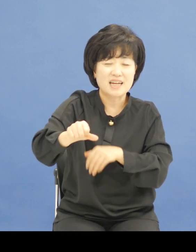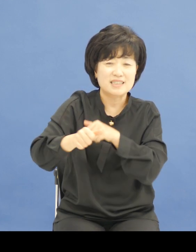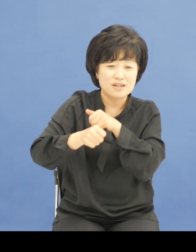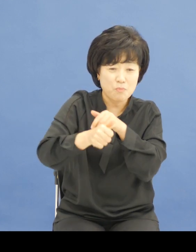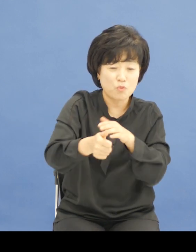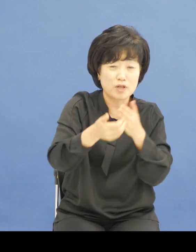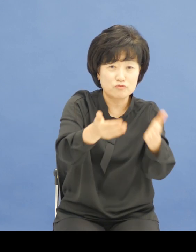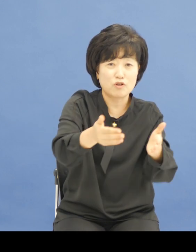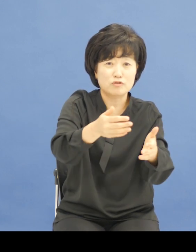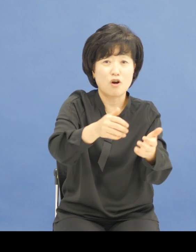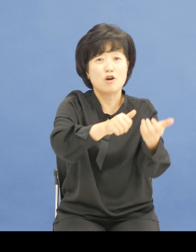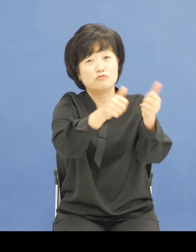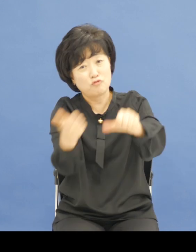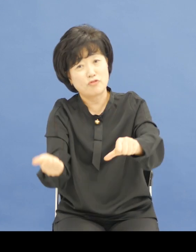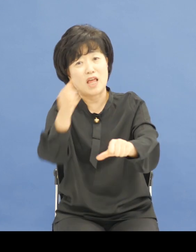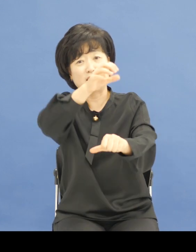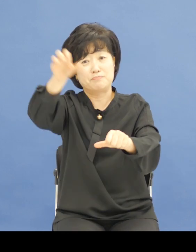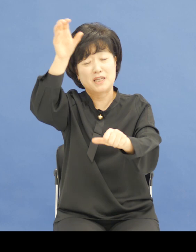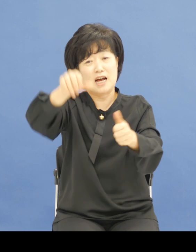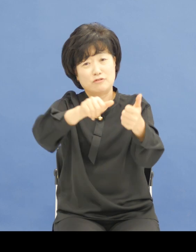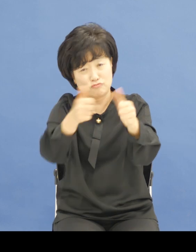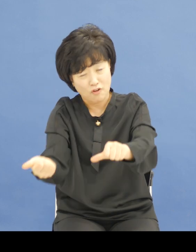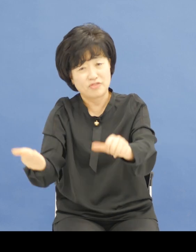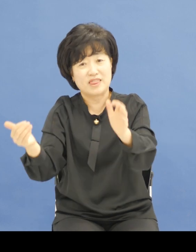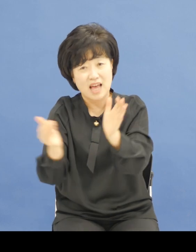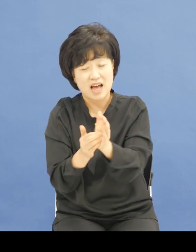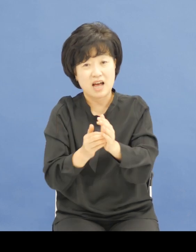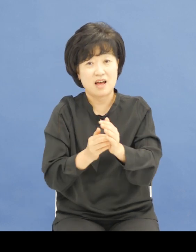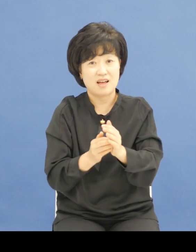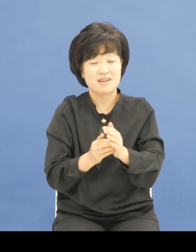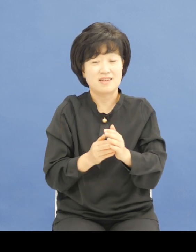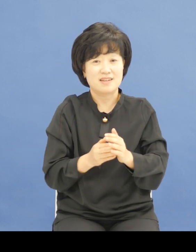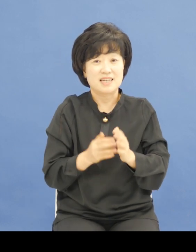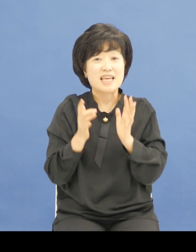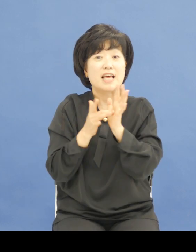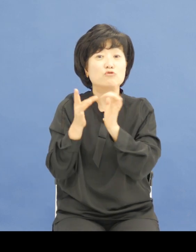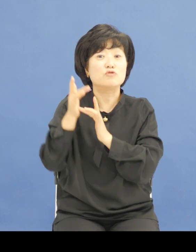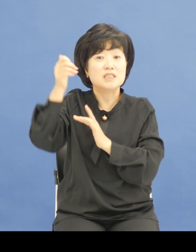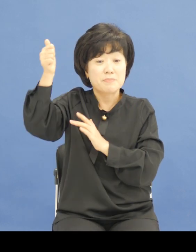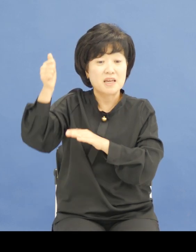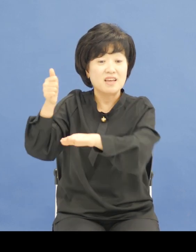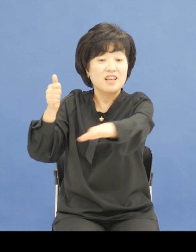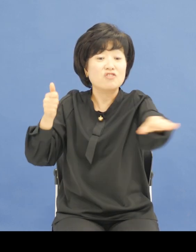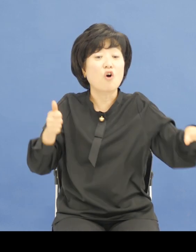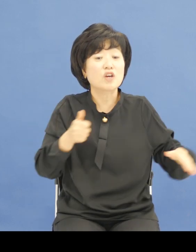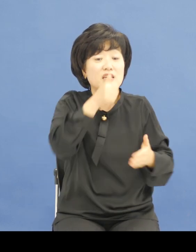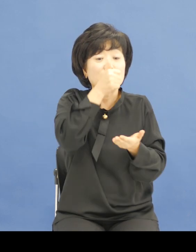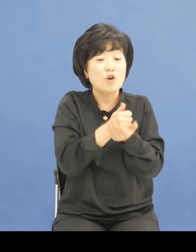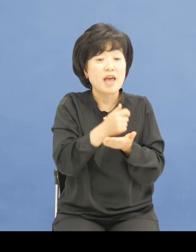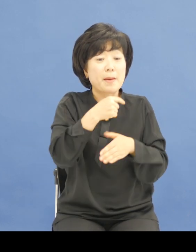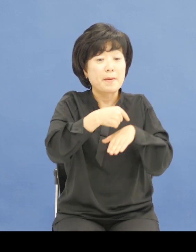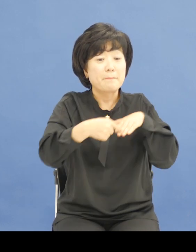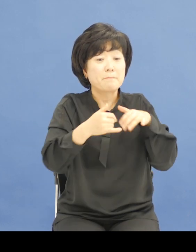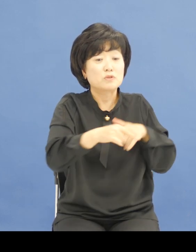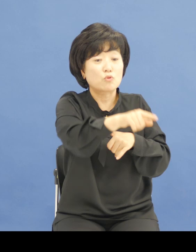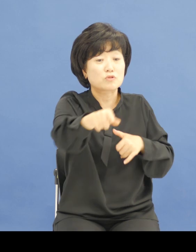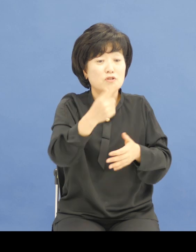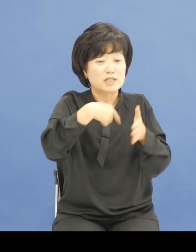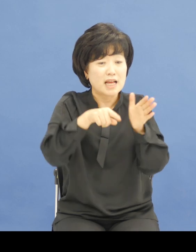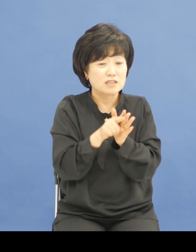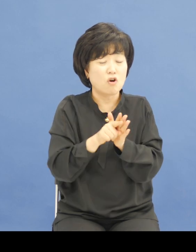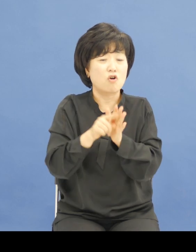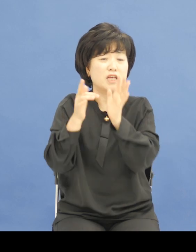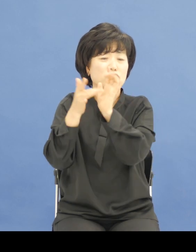죽게 했잖아요. 네. 그래서 그 이야기를 전했답니다. 네. 예수님이 너희들의 죄를 대신해서 십자가에 피